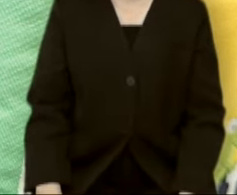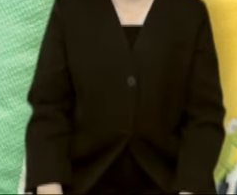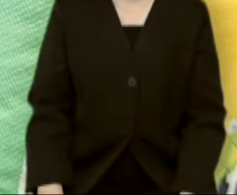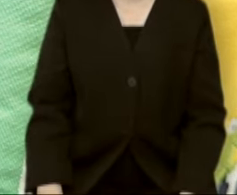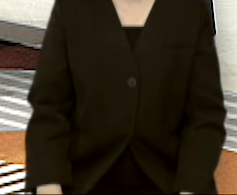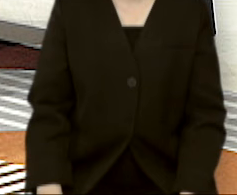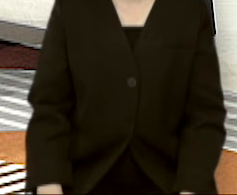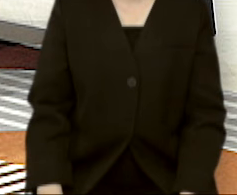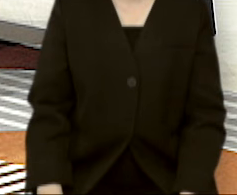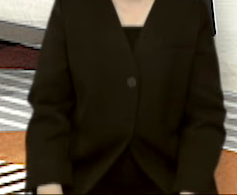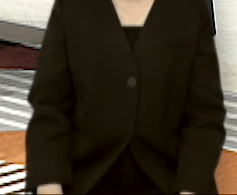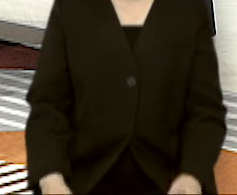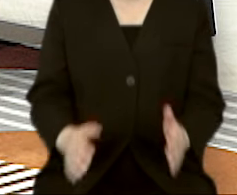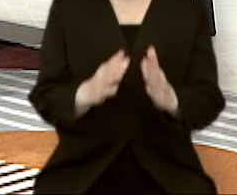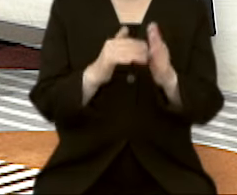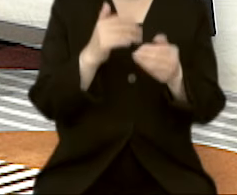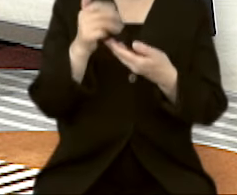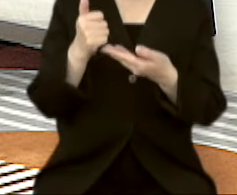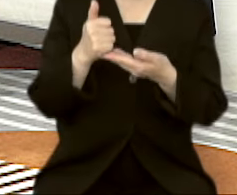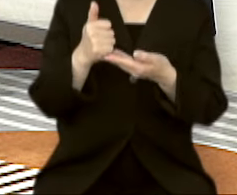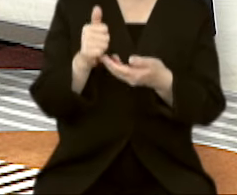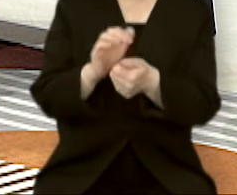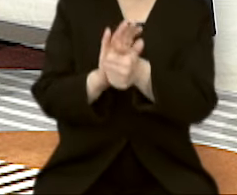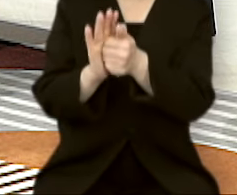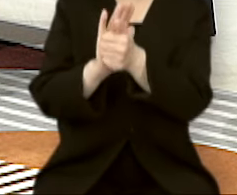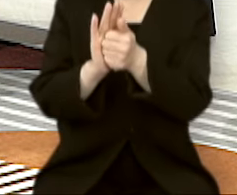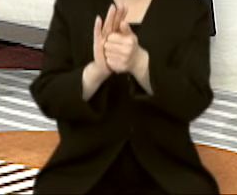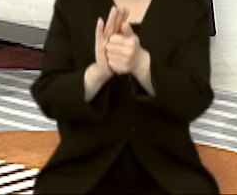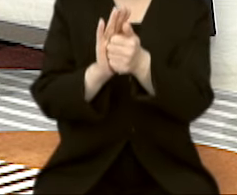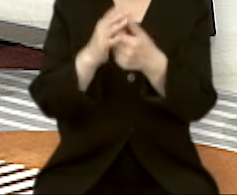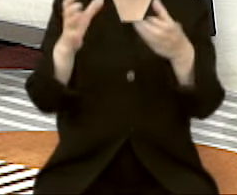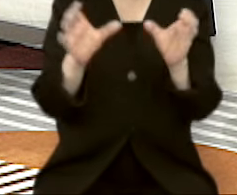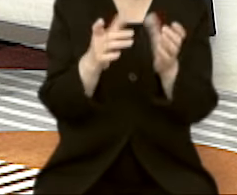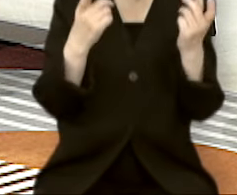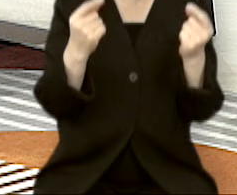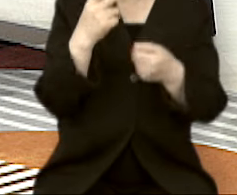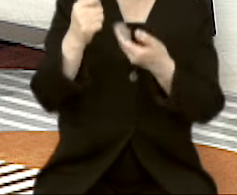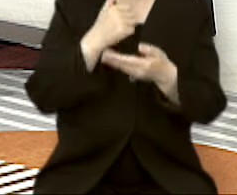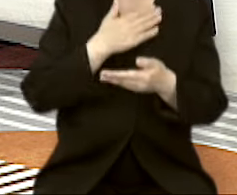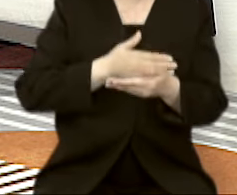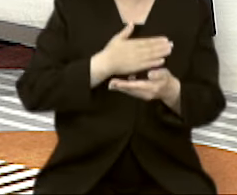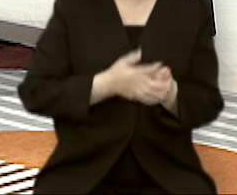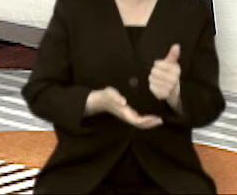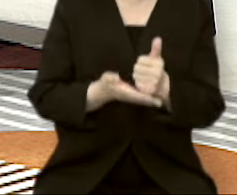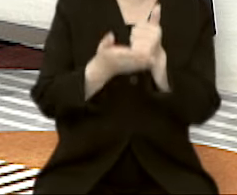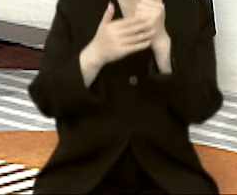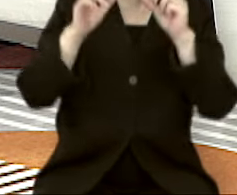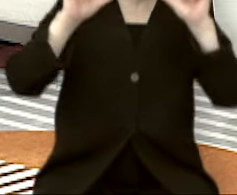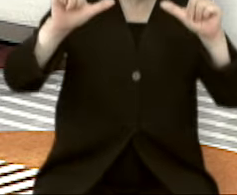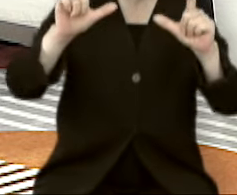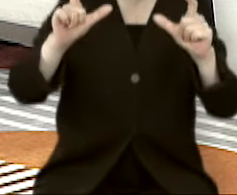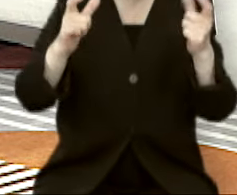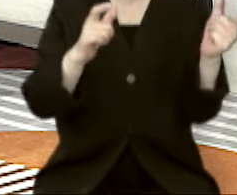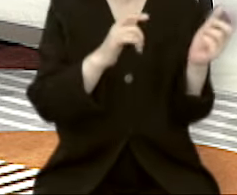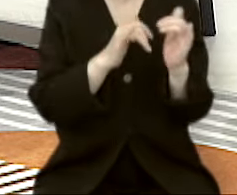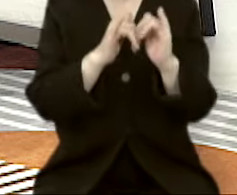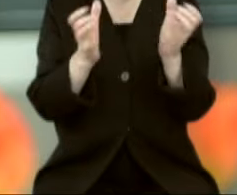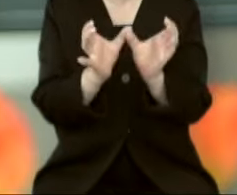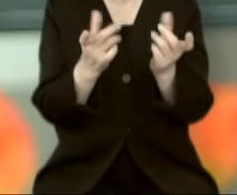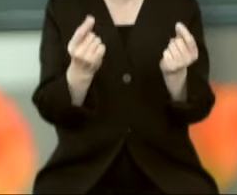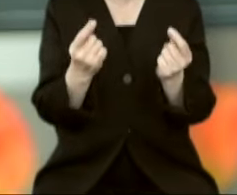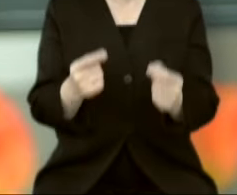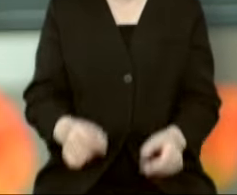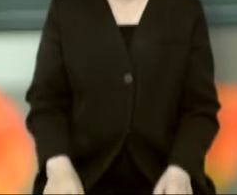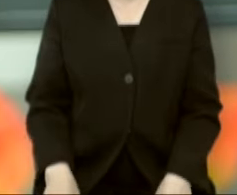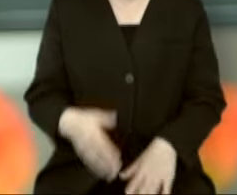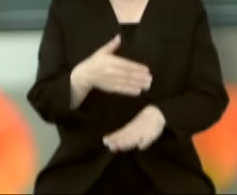깨닫게 되죠. 가족이 하나님을 섬기는 그냥 부대네요. 예. 하나님을 알리고 섬기고 선포하는 부대가 되어버렸네요. 예. 근데